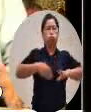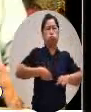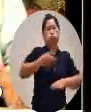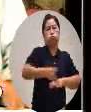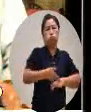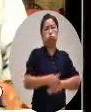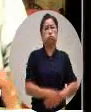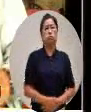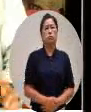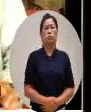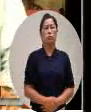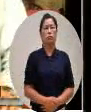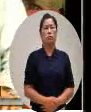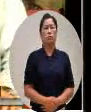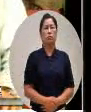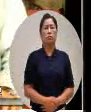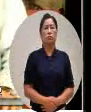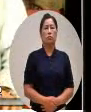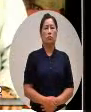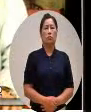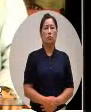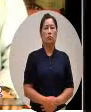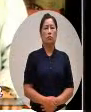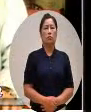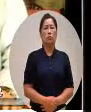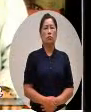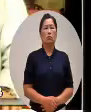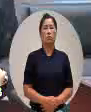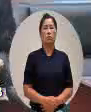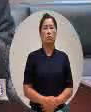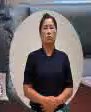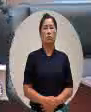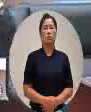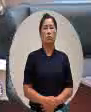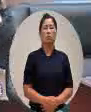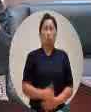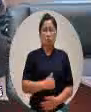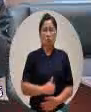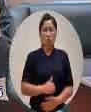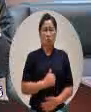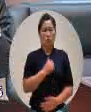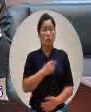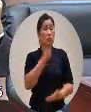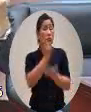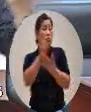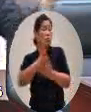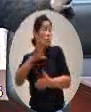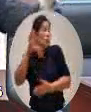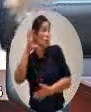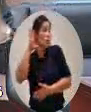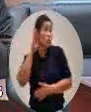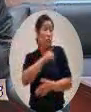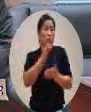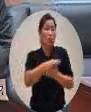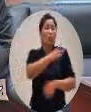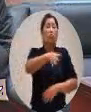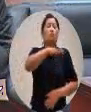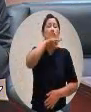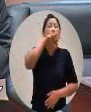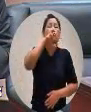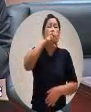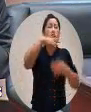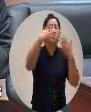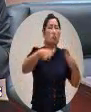好好 謝謝齁其實大家都有聽到那位都八十幾個